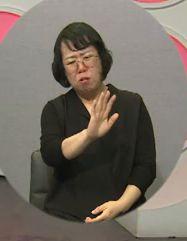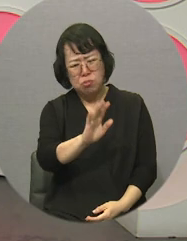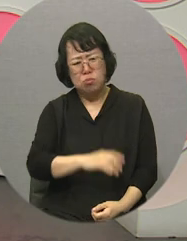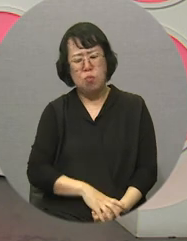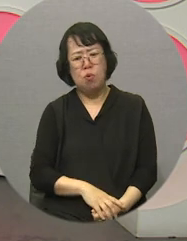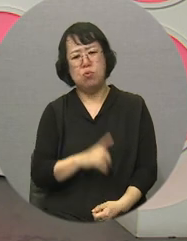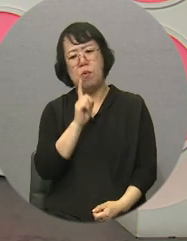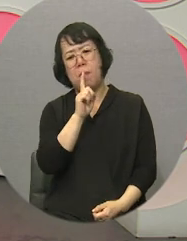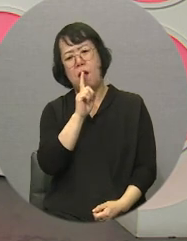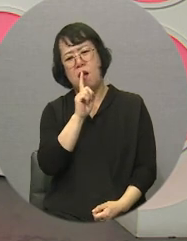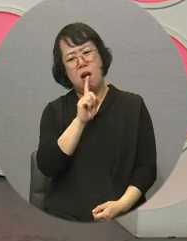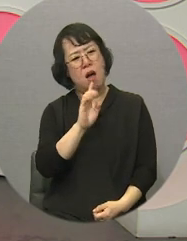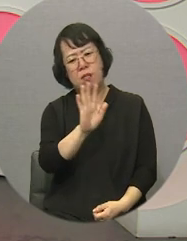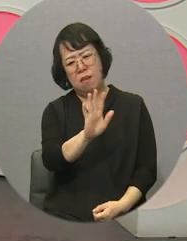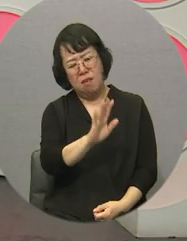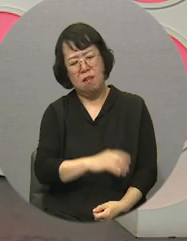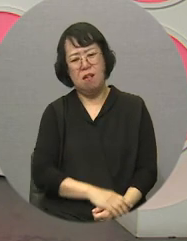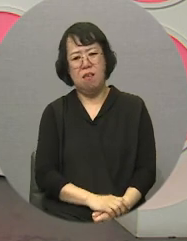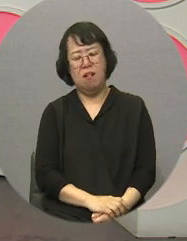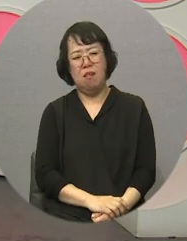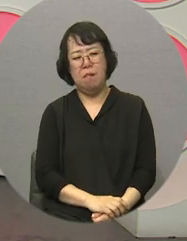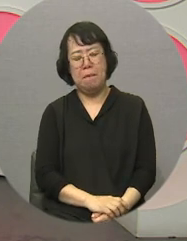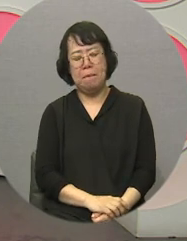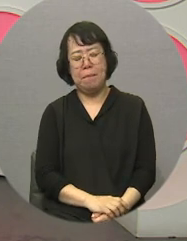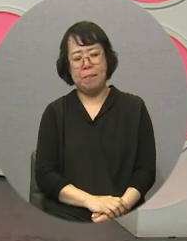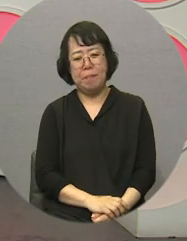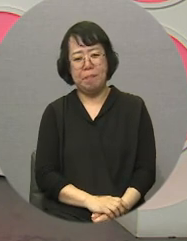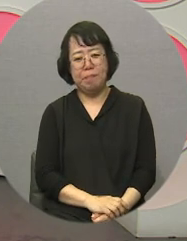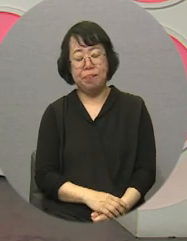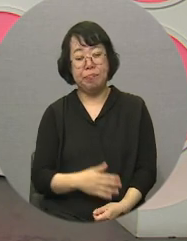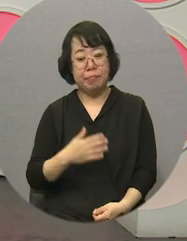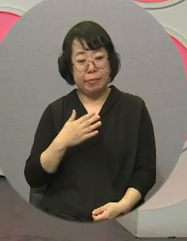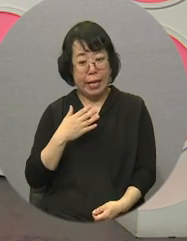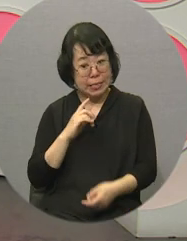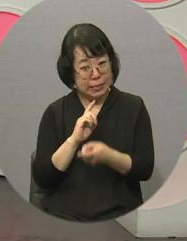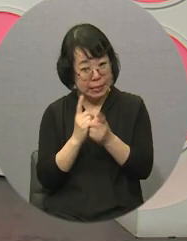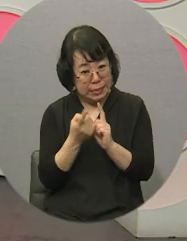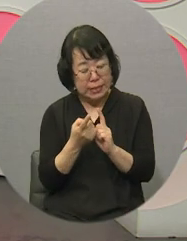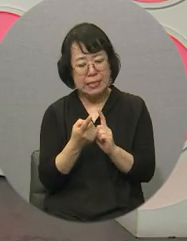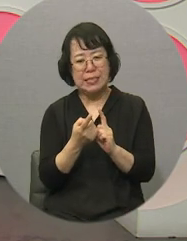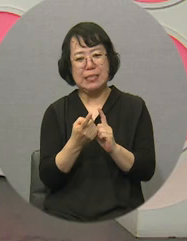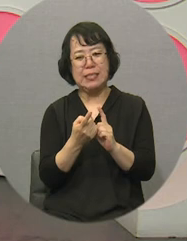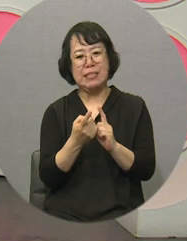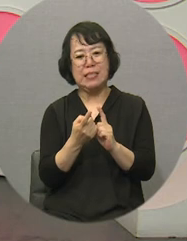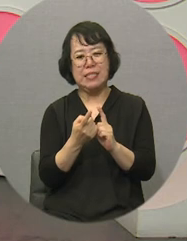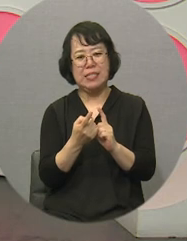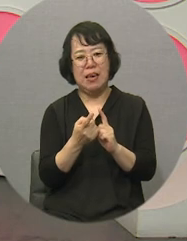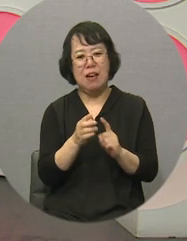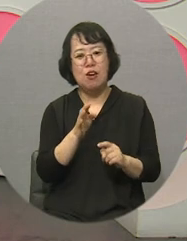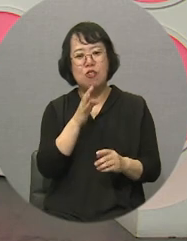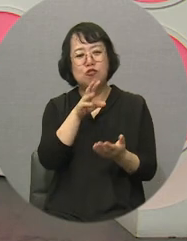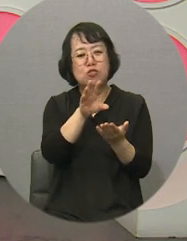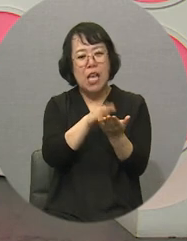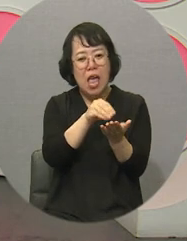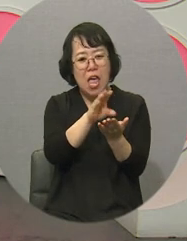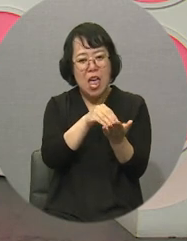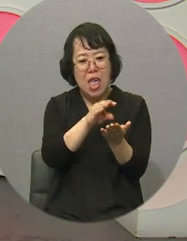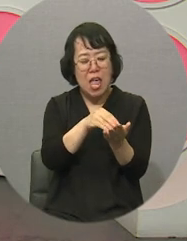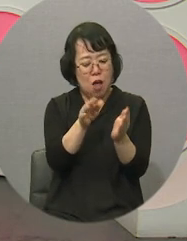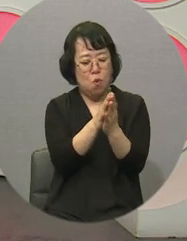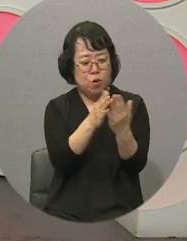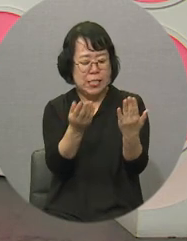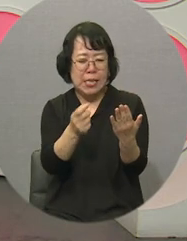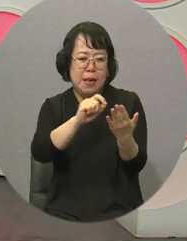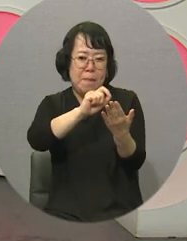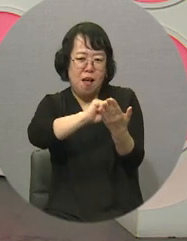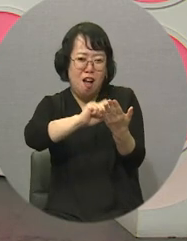말하기도 조심스러웠습니다. 대신 저는 아이들의 수업 노트에 열심히 편지를